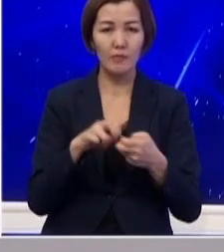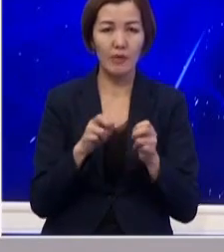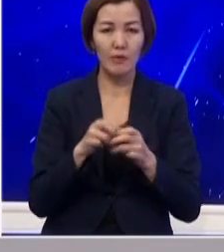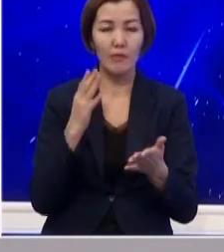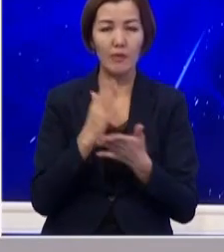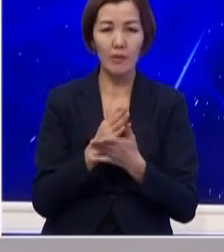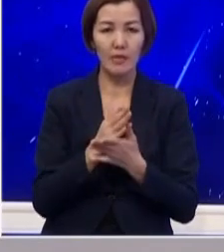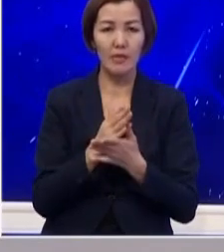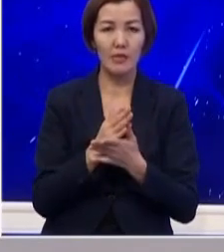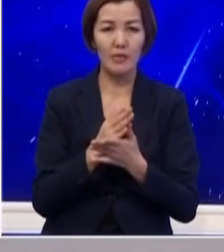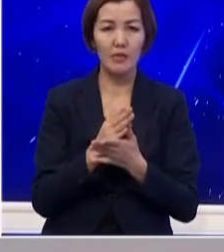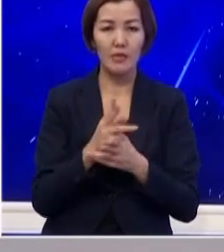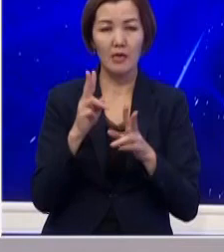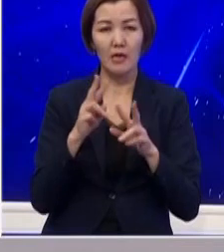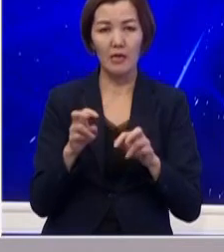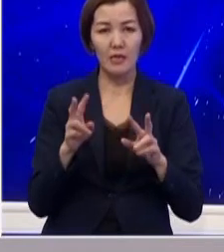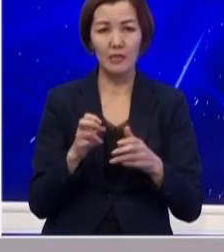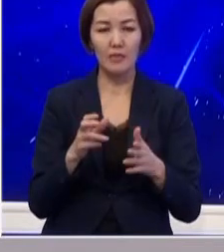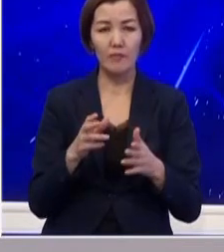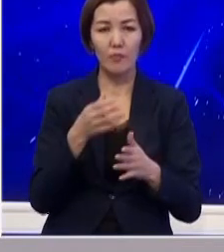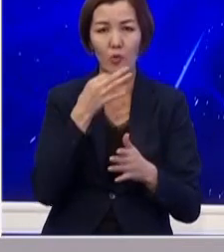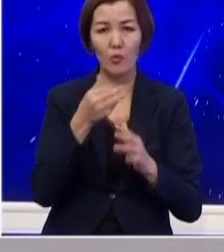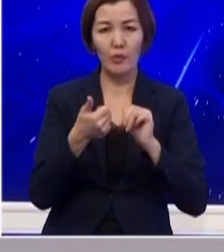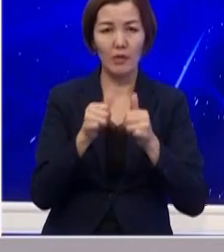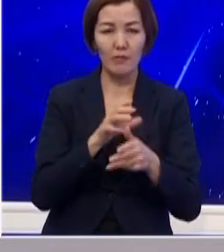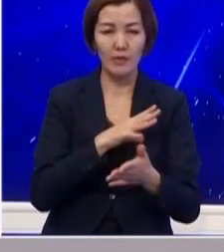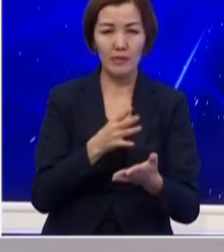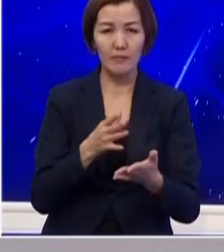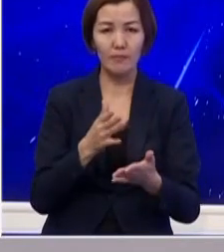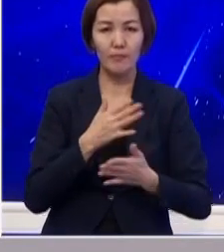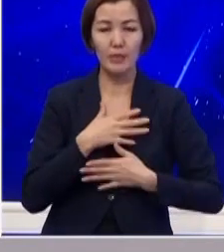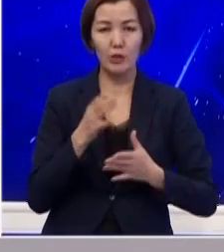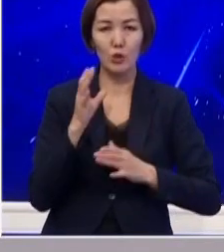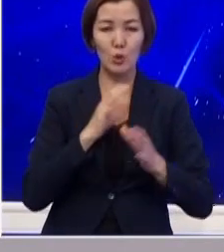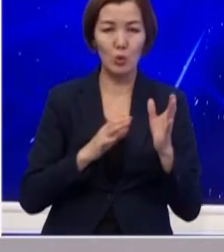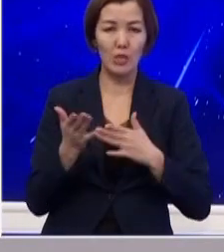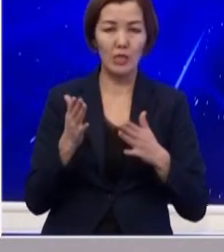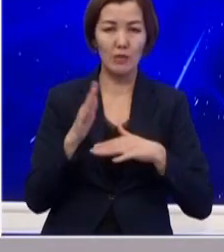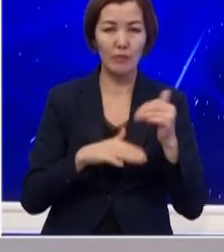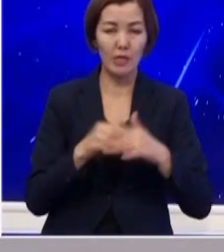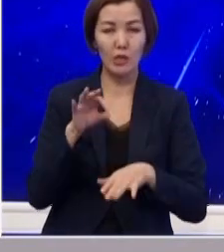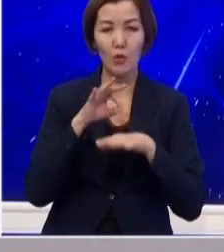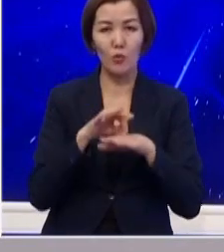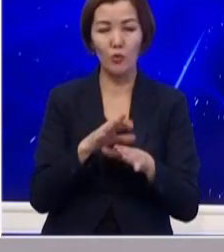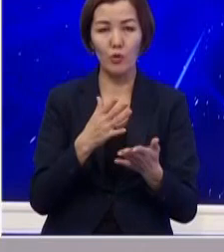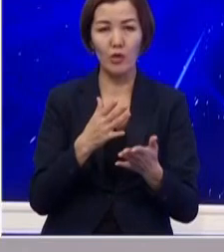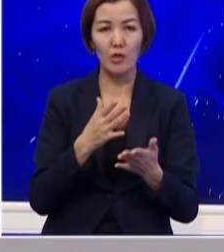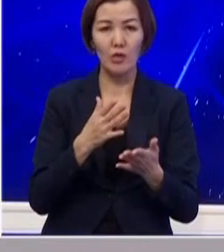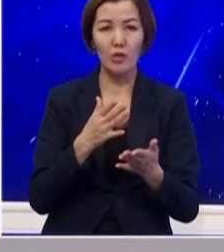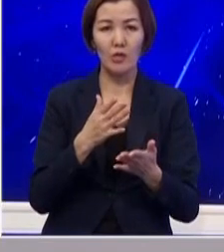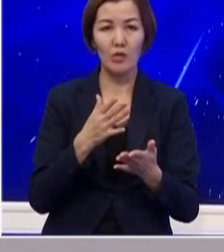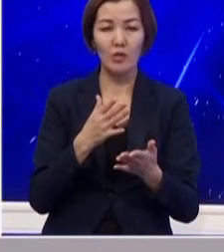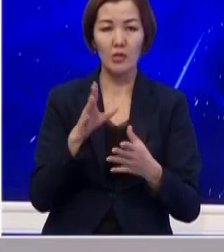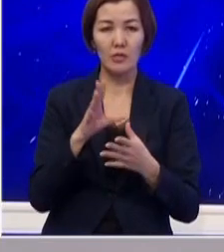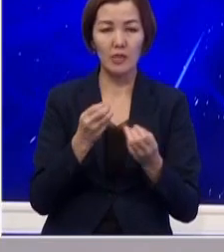бар. Сол мәселелерді қарастырып, мысалға жаңағы біздің білімгерлеріміздің практика өтуі жайлы,